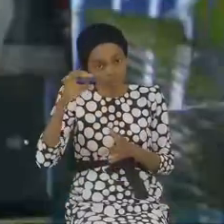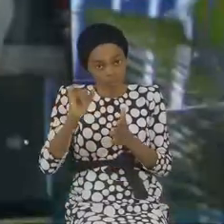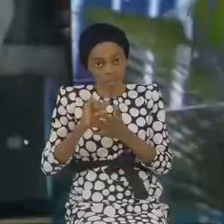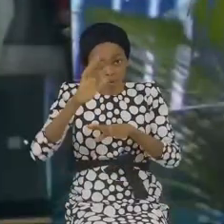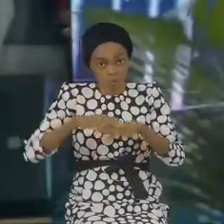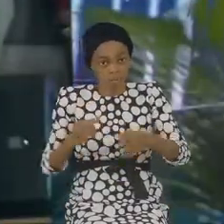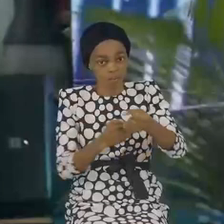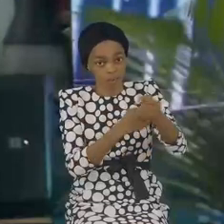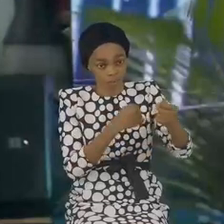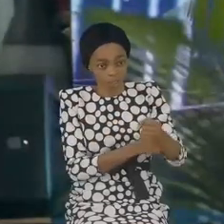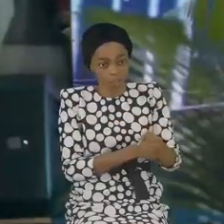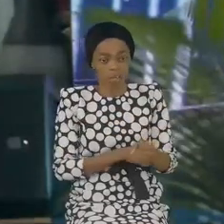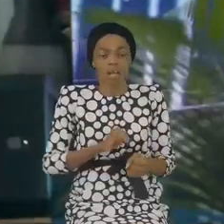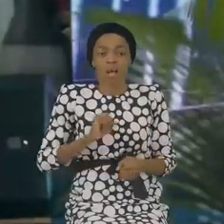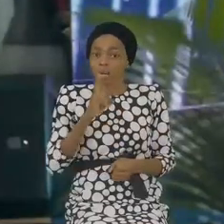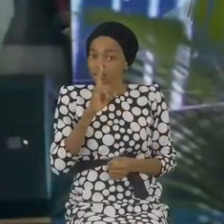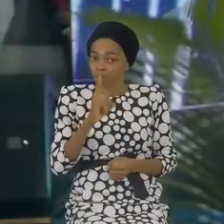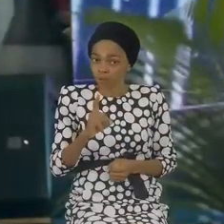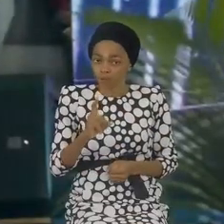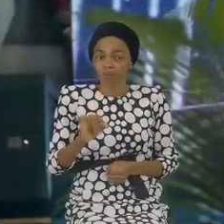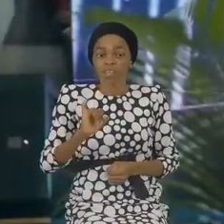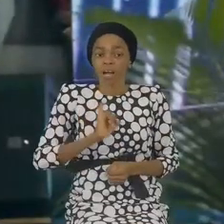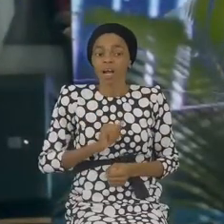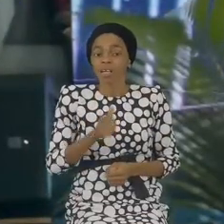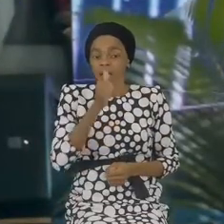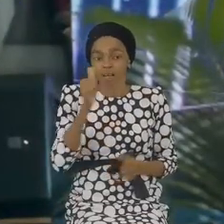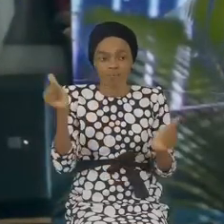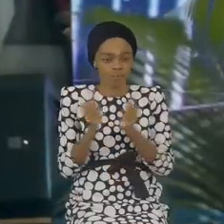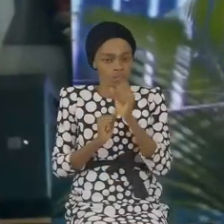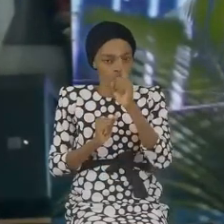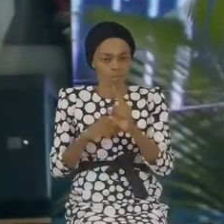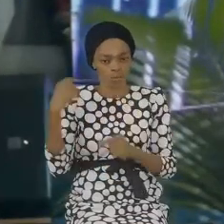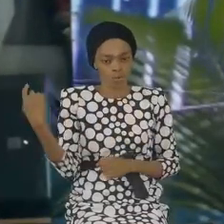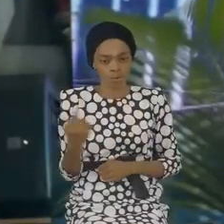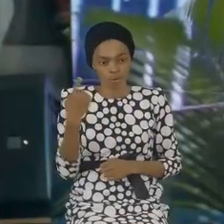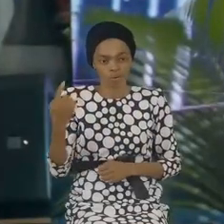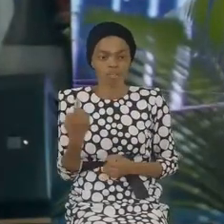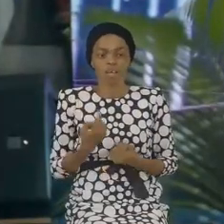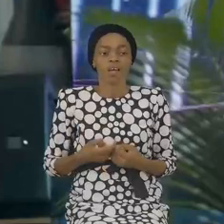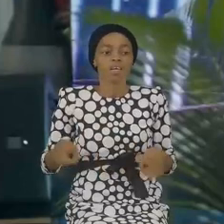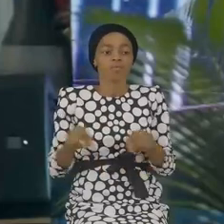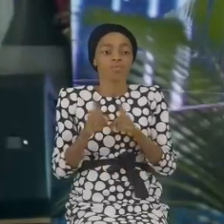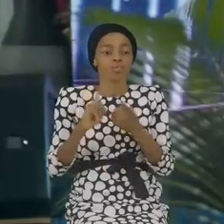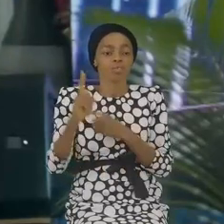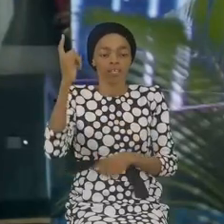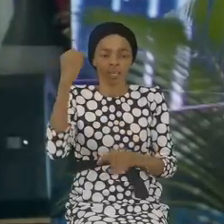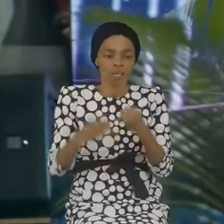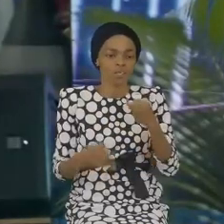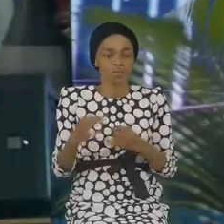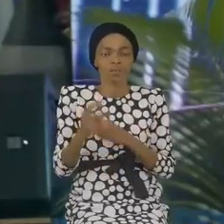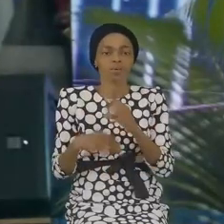suis avec vous tous les jours jusqu'à la fin du monde. Et toute l'Église